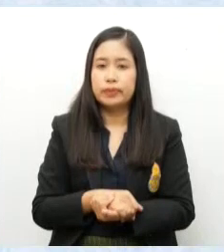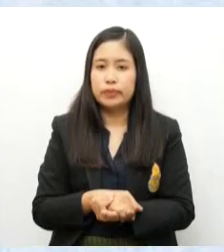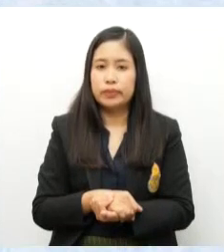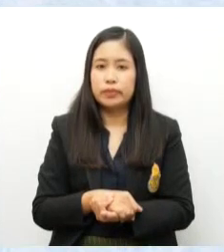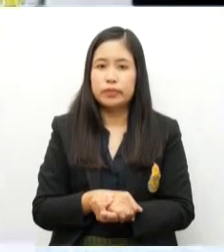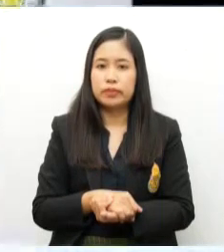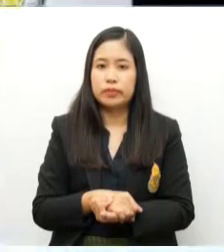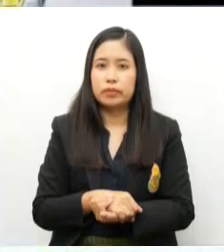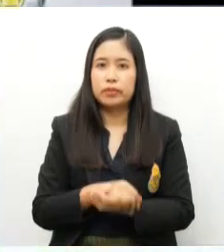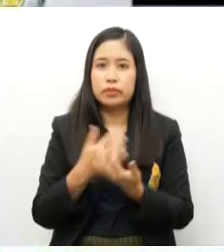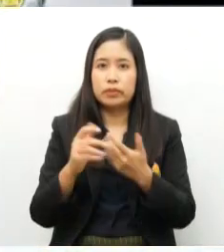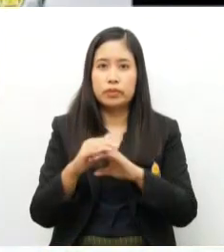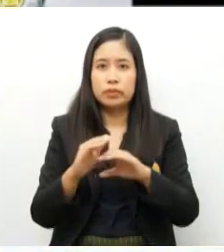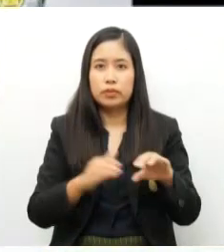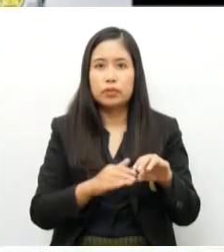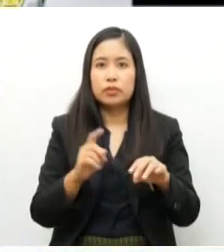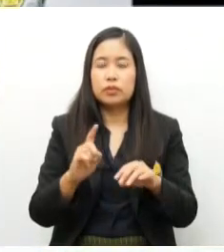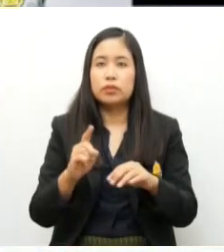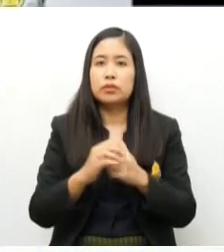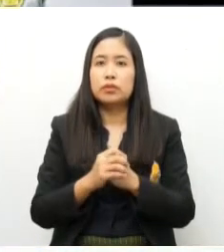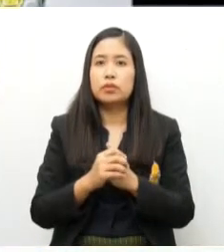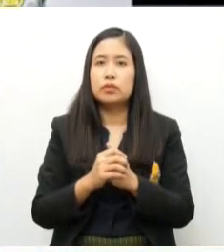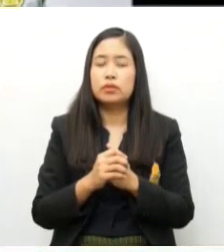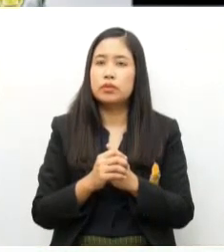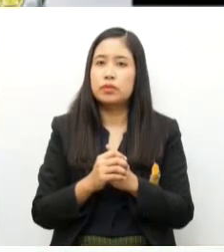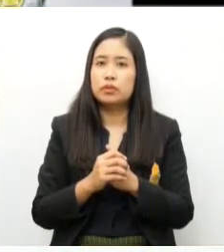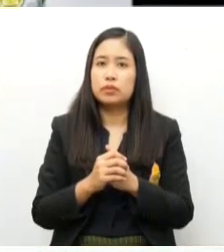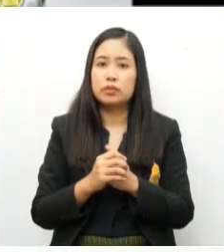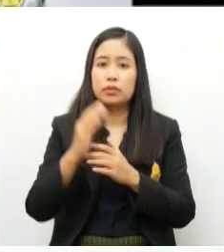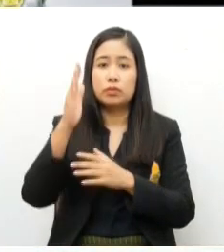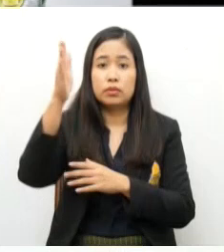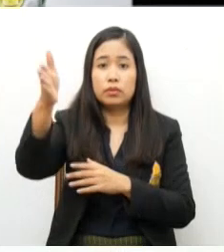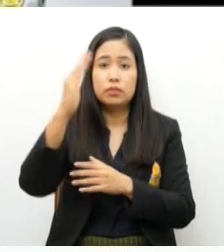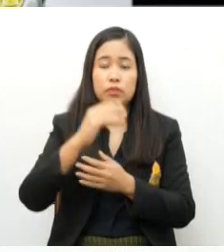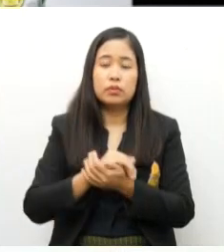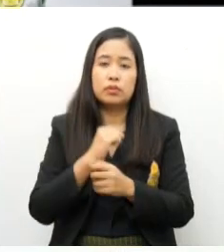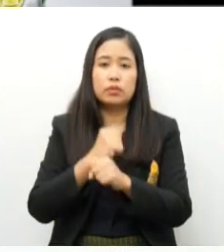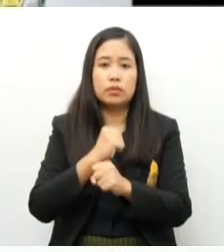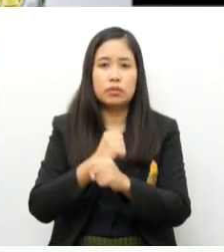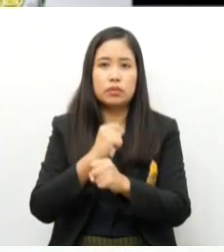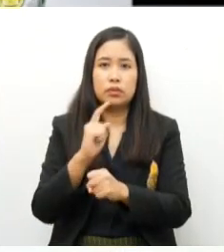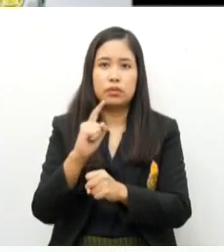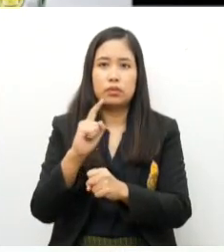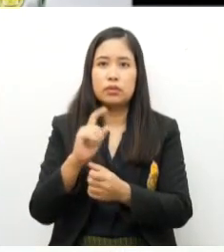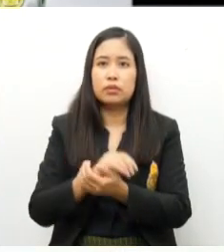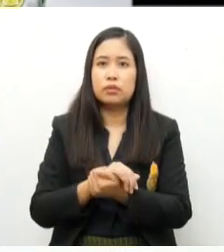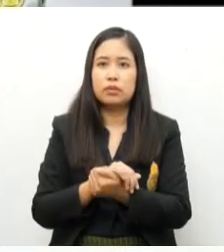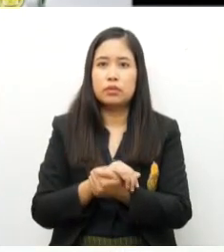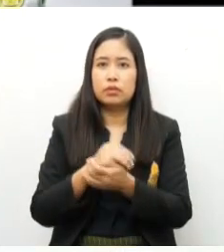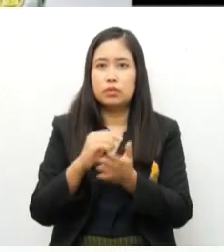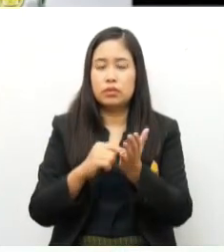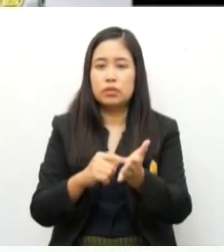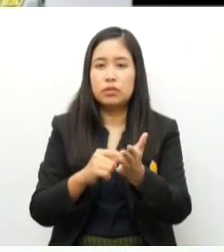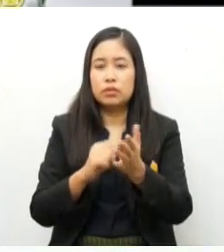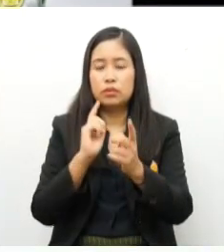ครับอีกเรื่องนึงซึ่งจะเป็นเรื่องที่ในอนาคตที่เราจะต้องดำเนินการก็คืออยากสื่อสารไปยังเพื่อน